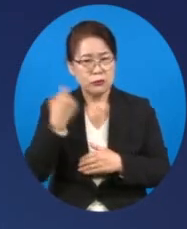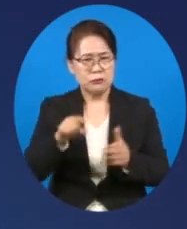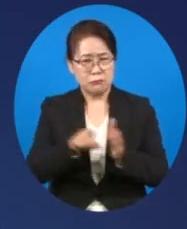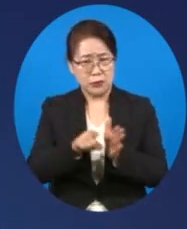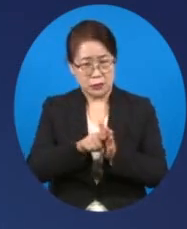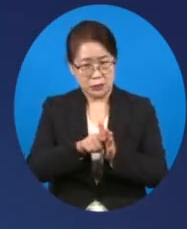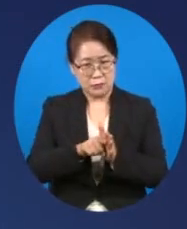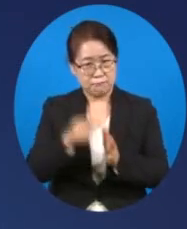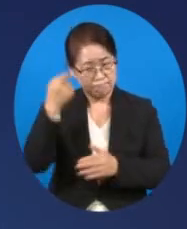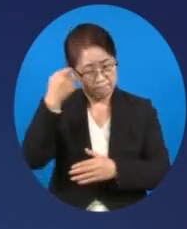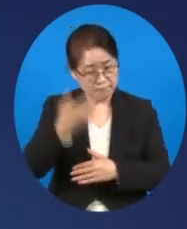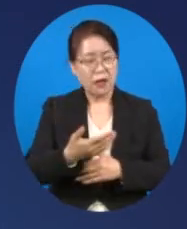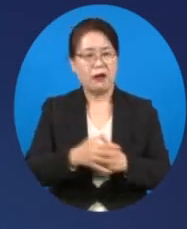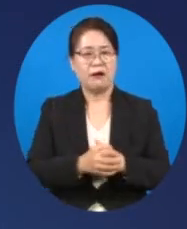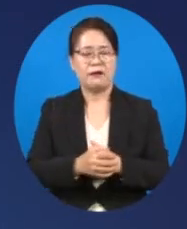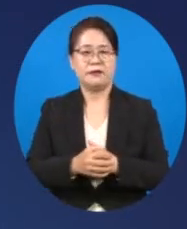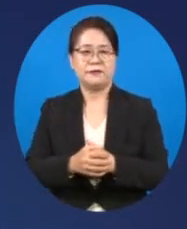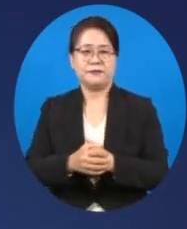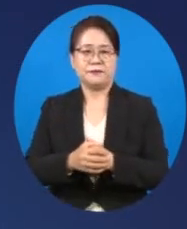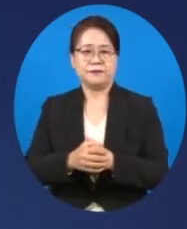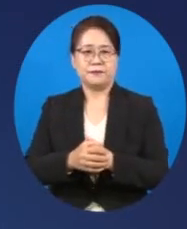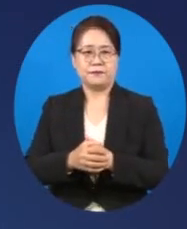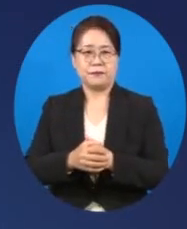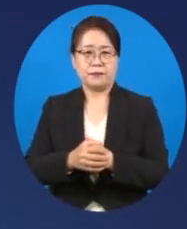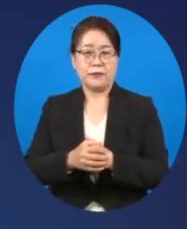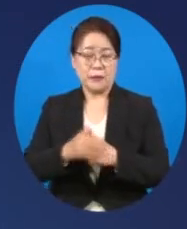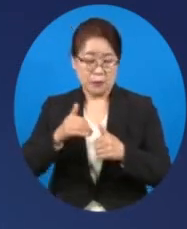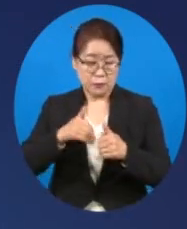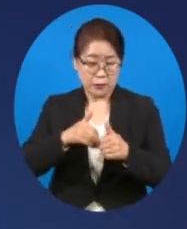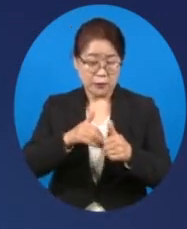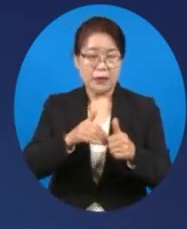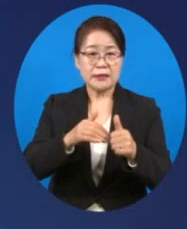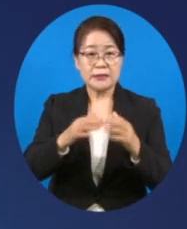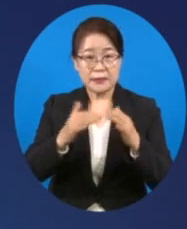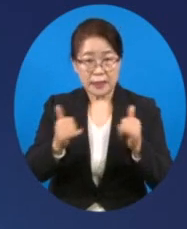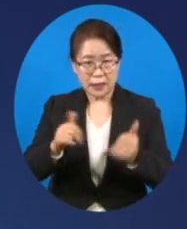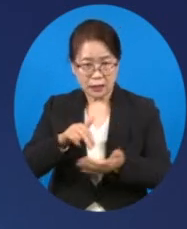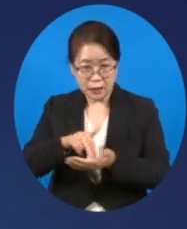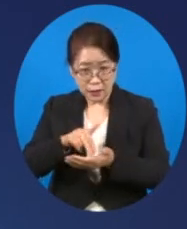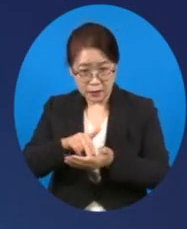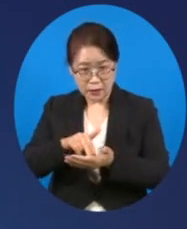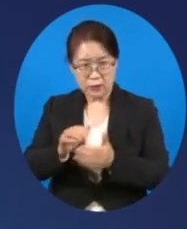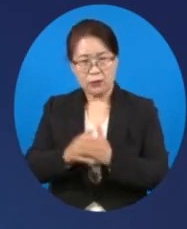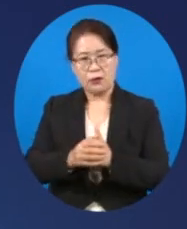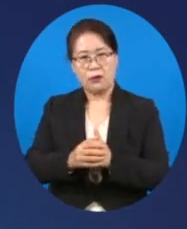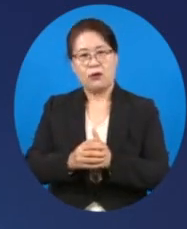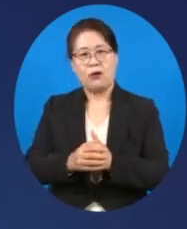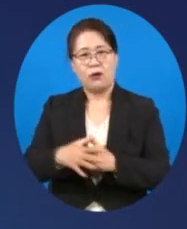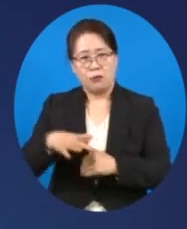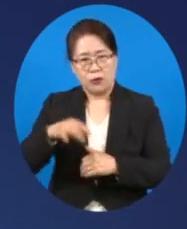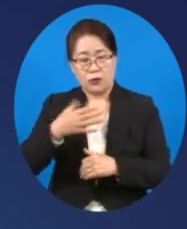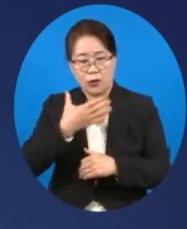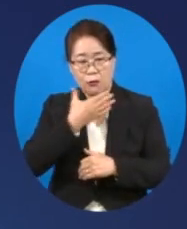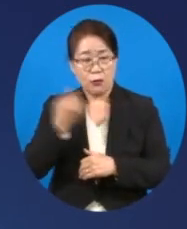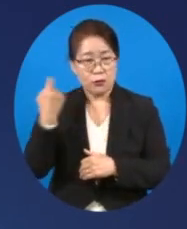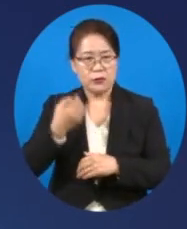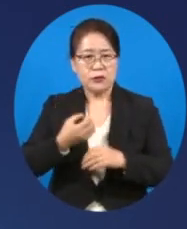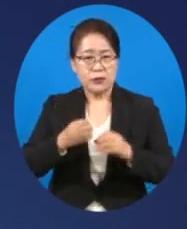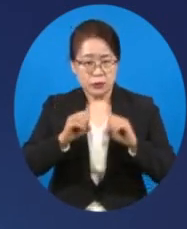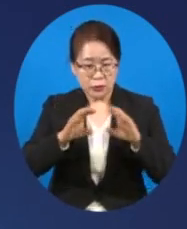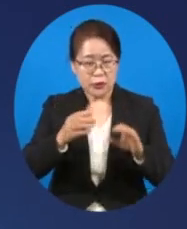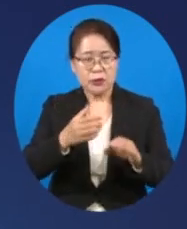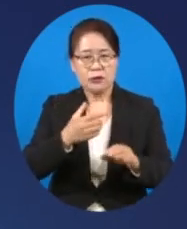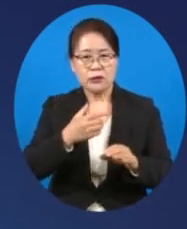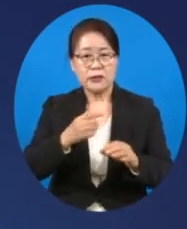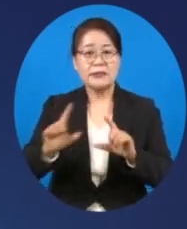우리가이 세상에 보냄을 받은 사람으로서 복음을 전하는 삶을 살고 선교적인 삶을 살기를 원한다면